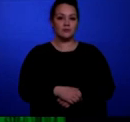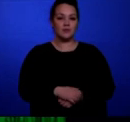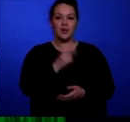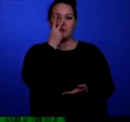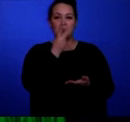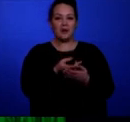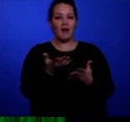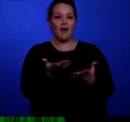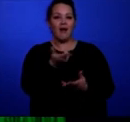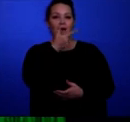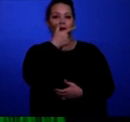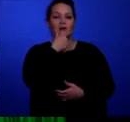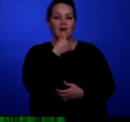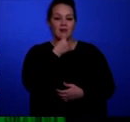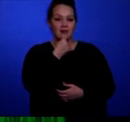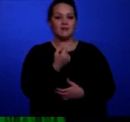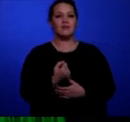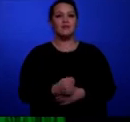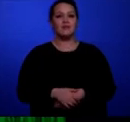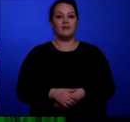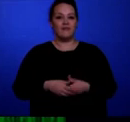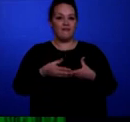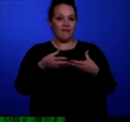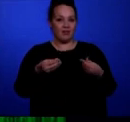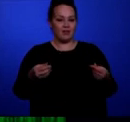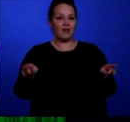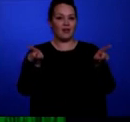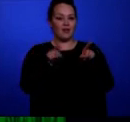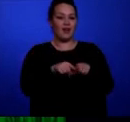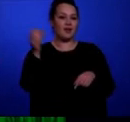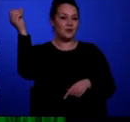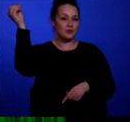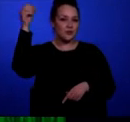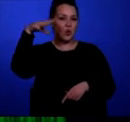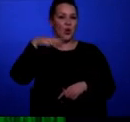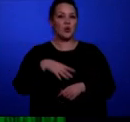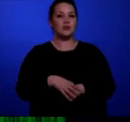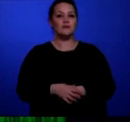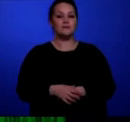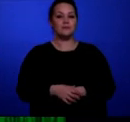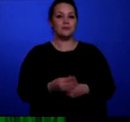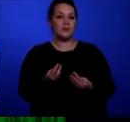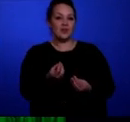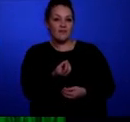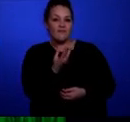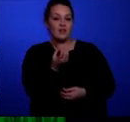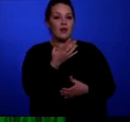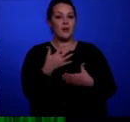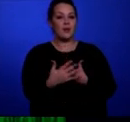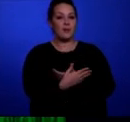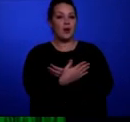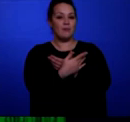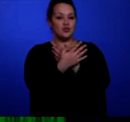Посмотрите, какая красивая получилась весна. Такая солнечная, с цветами и с